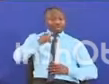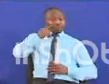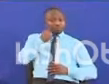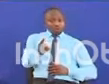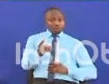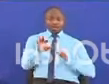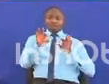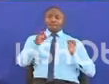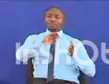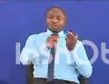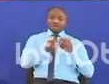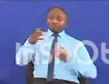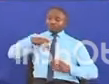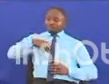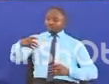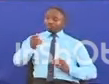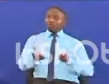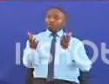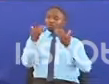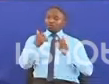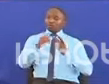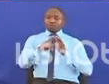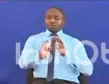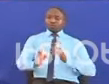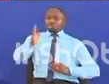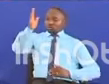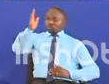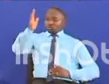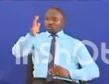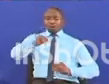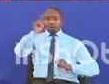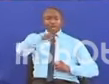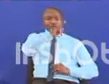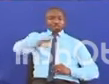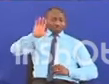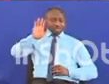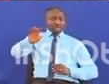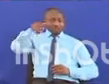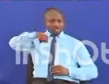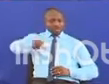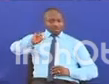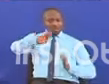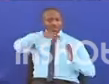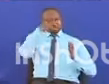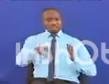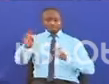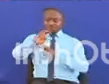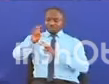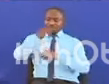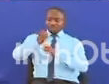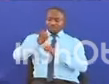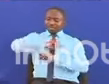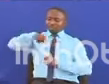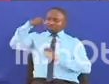kwa namna gani mawaziri wana uwezo wa kunyoosha mikono kwa makosa yao wenyewe ya kutokusimamia watumishi wetu kule